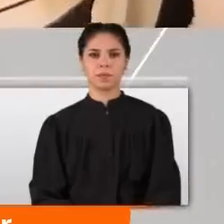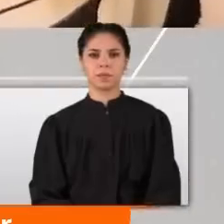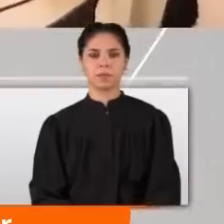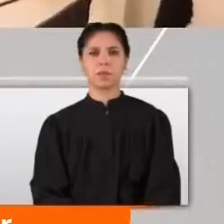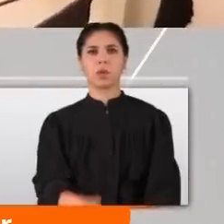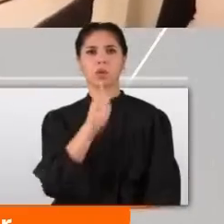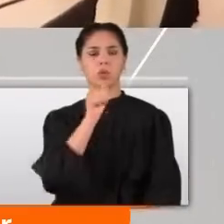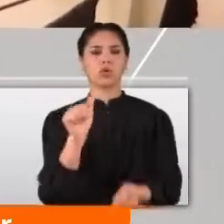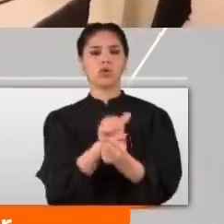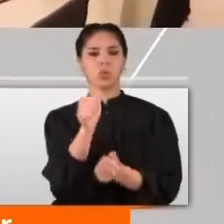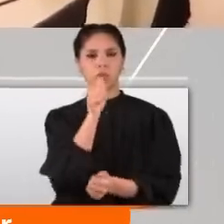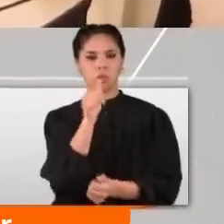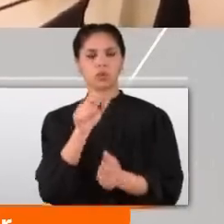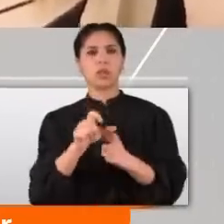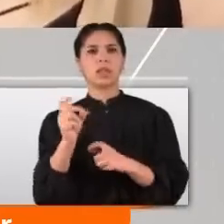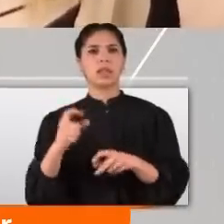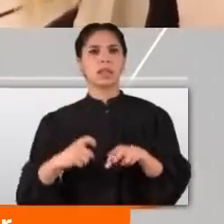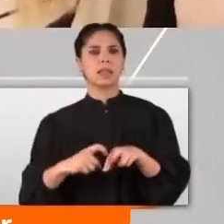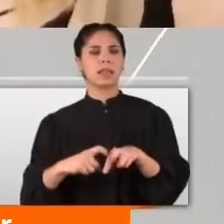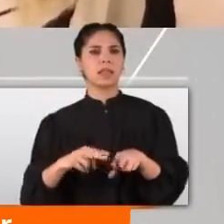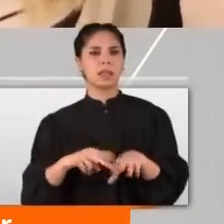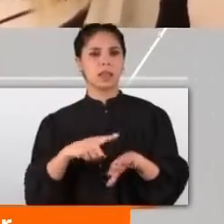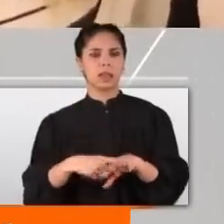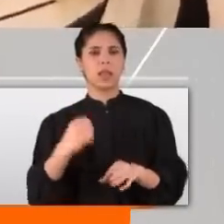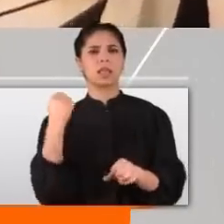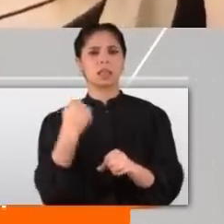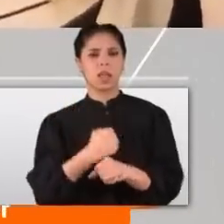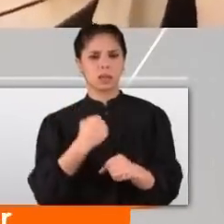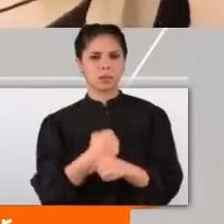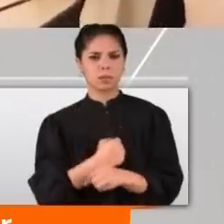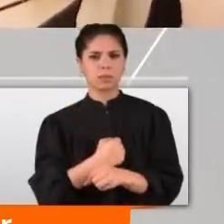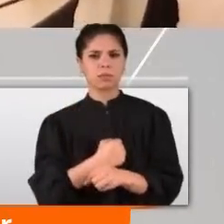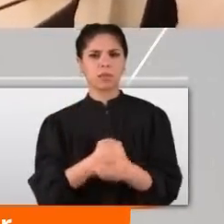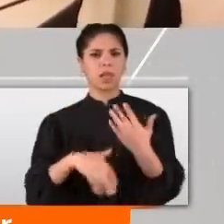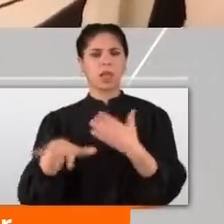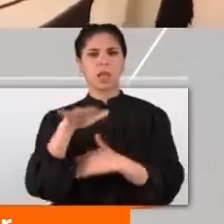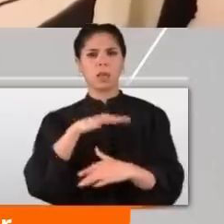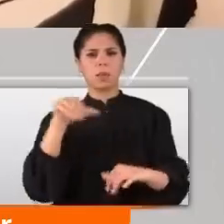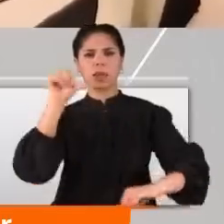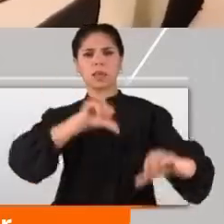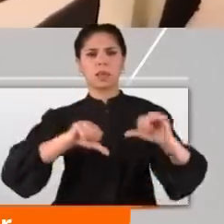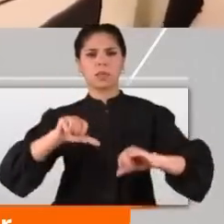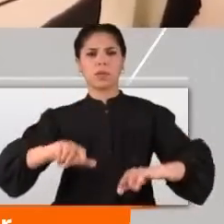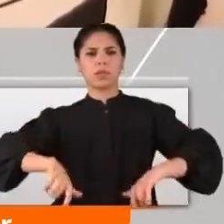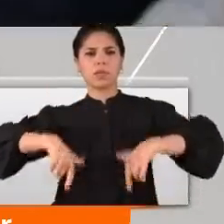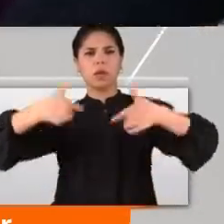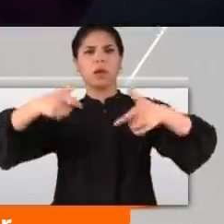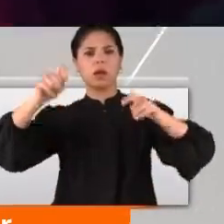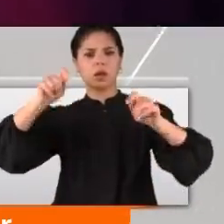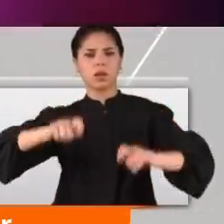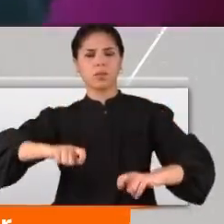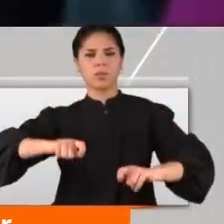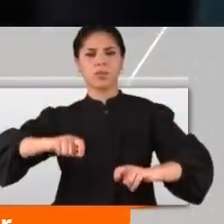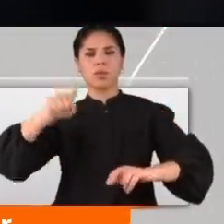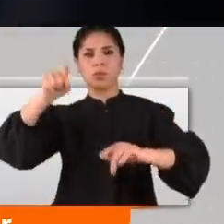Su, çamaşır suyu, sirke, sarımsak, aklınıza gelen bütün kimyasalları bizim üstümüze döküyor.